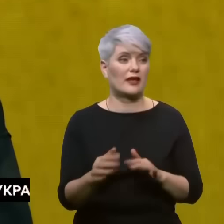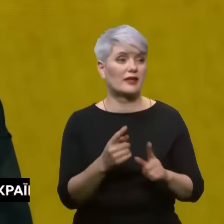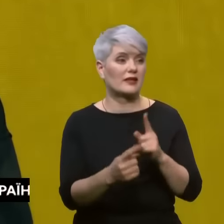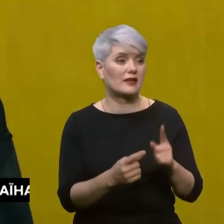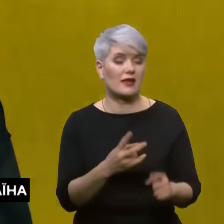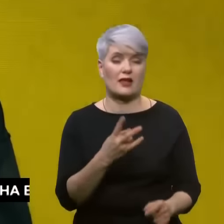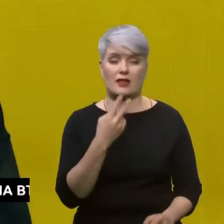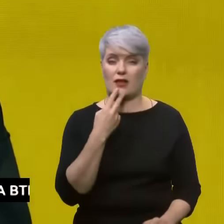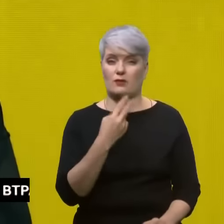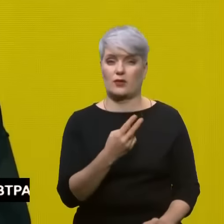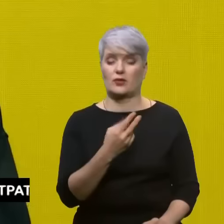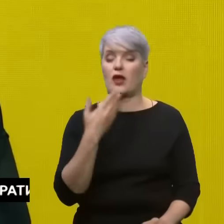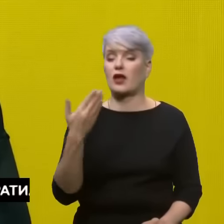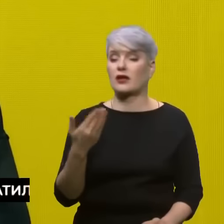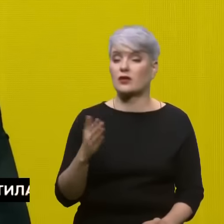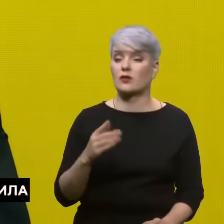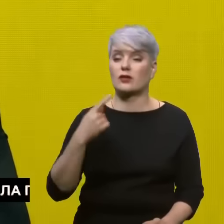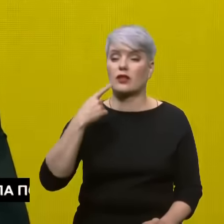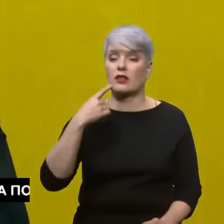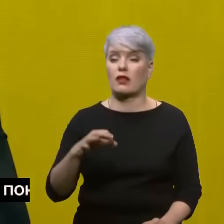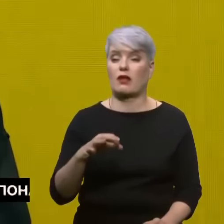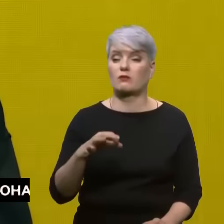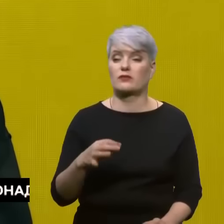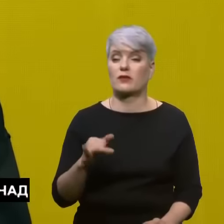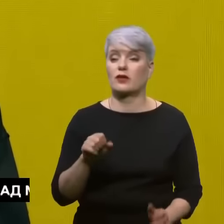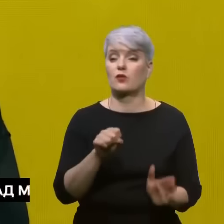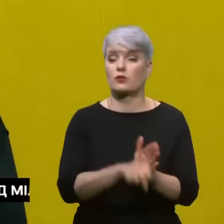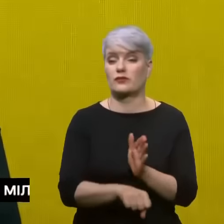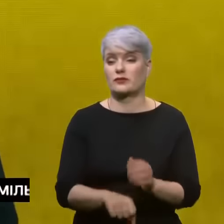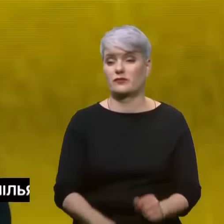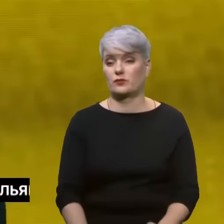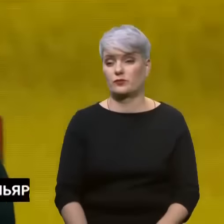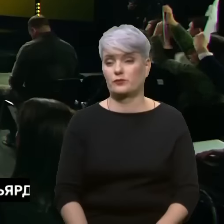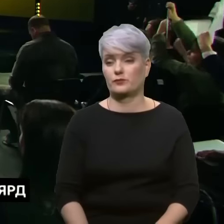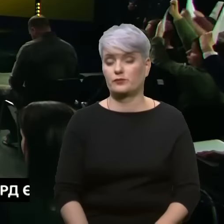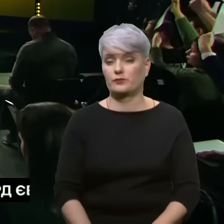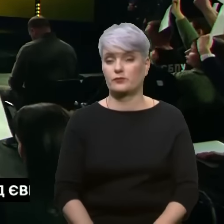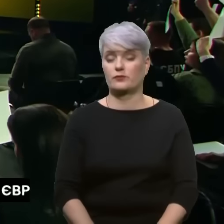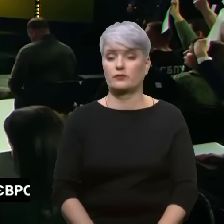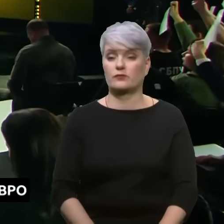В риториці бачу тільки нахабство і вбивство.